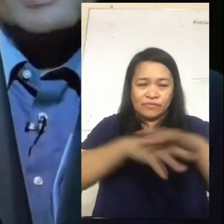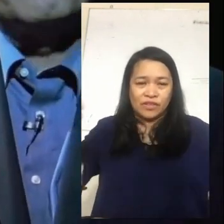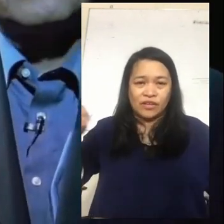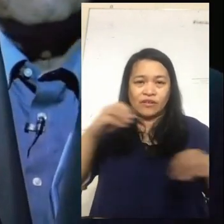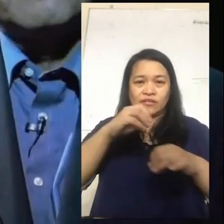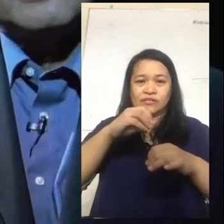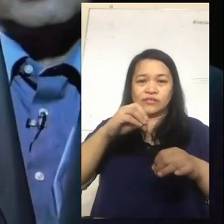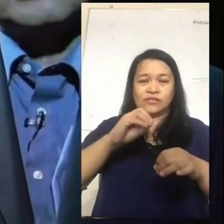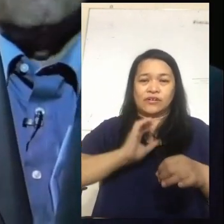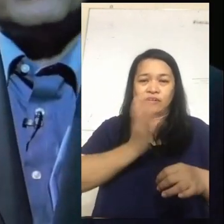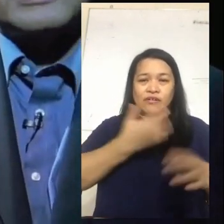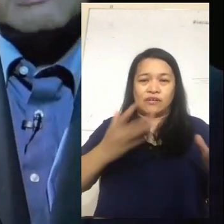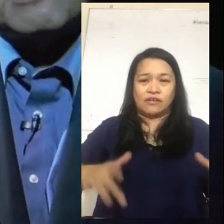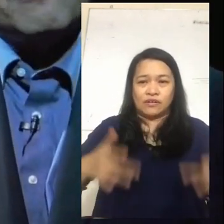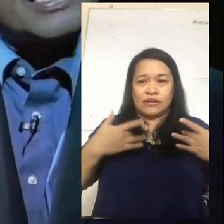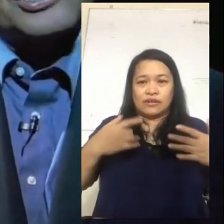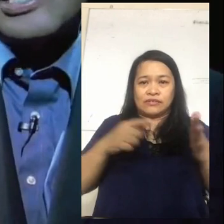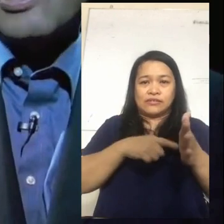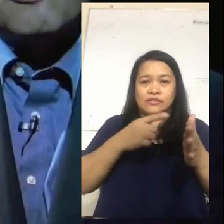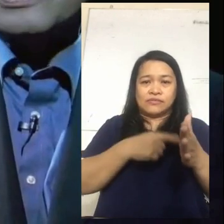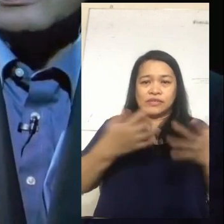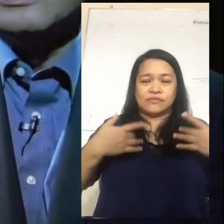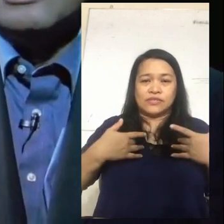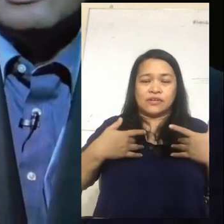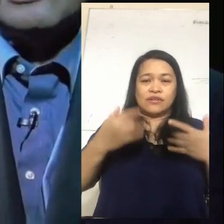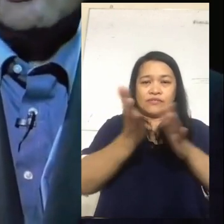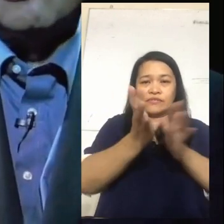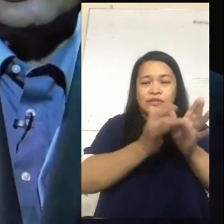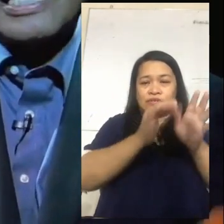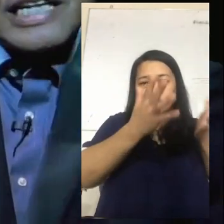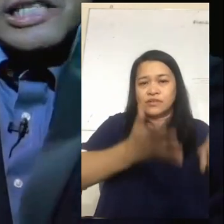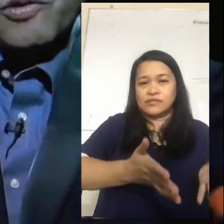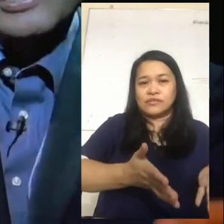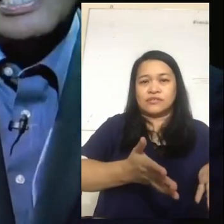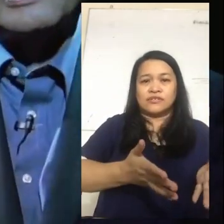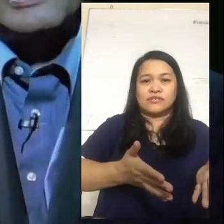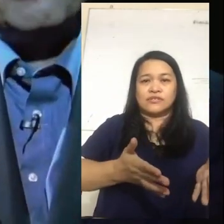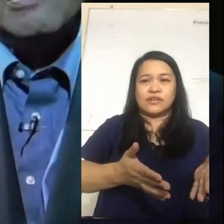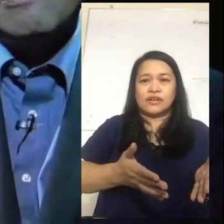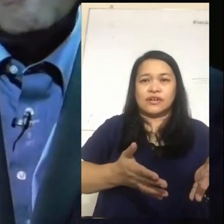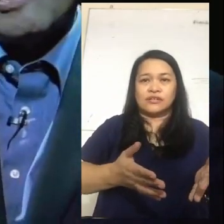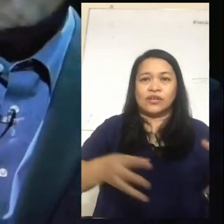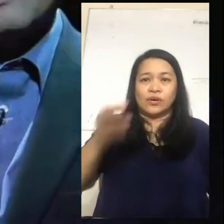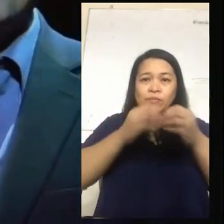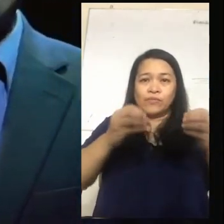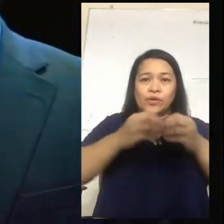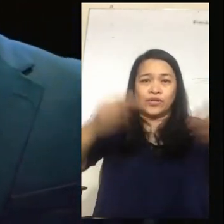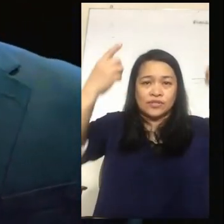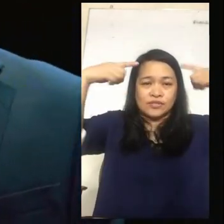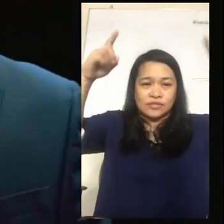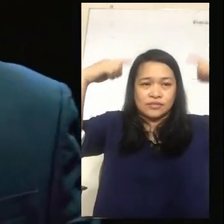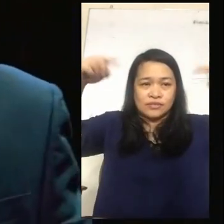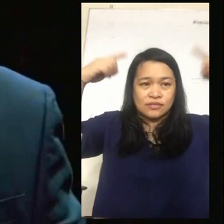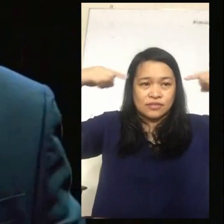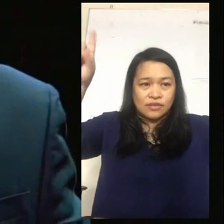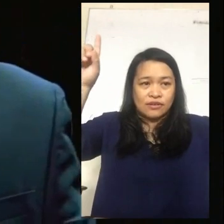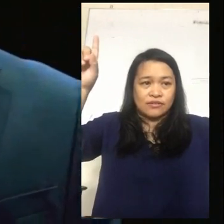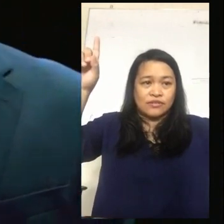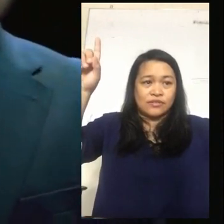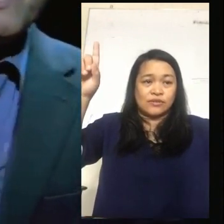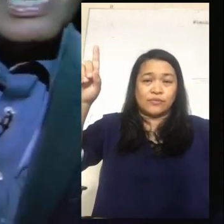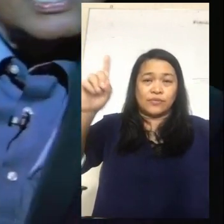our lives. Kasi kung minsan may mga Kristiyanong mas, you know, successful sa atin, meron mga kapatid na tayo na mas malaki